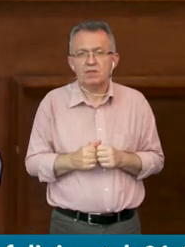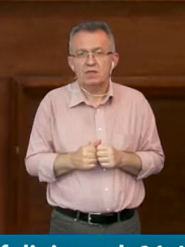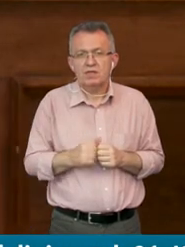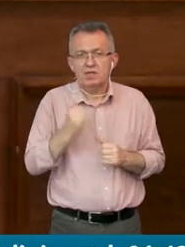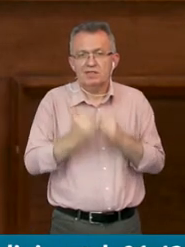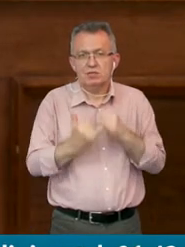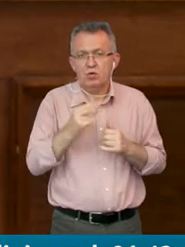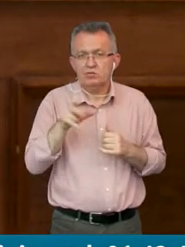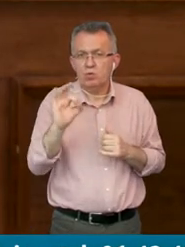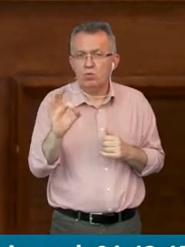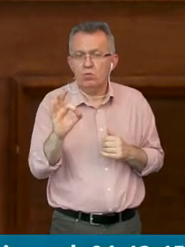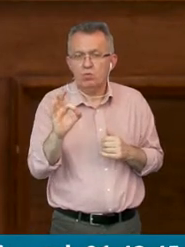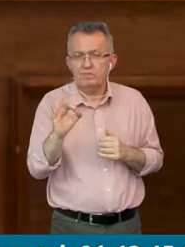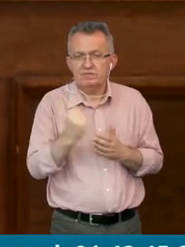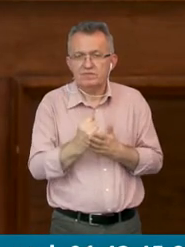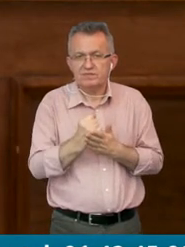Jeżeli chodzi o